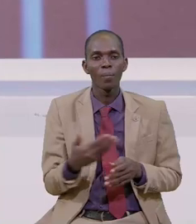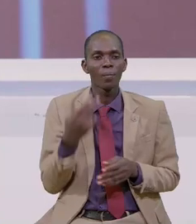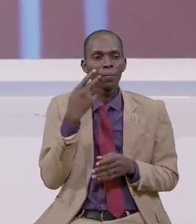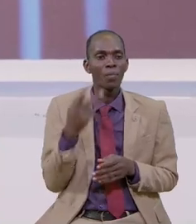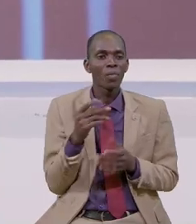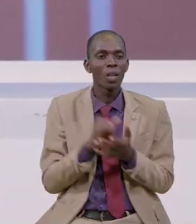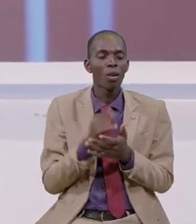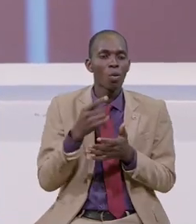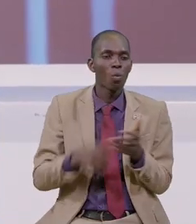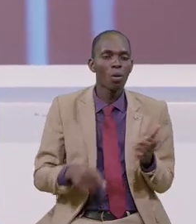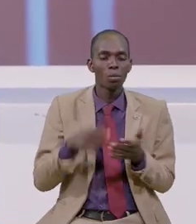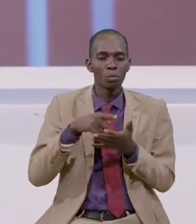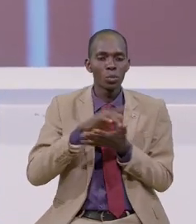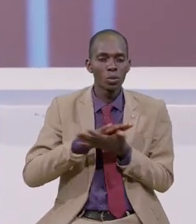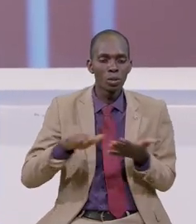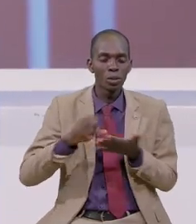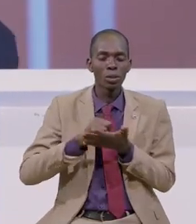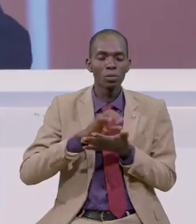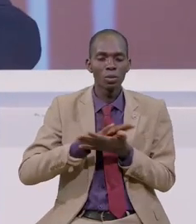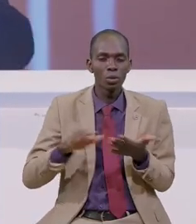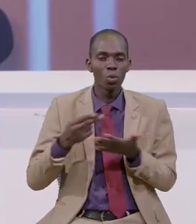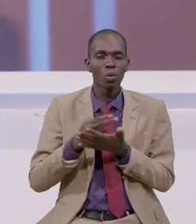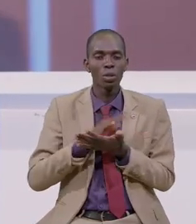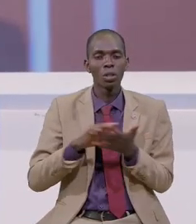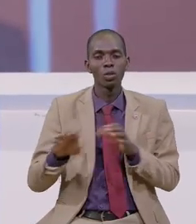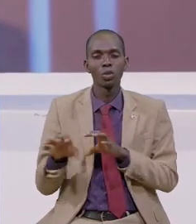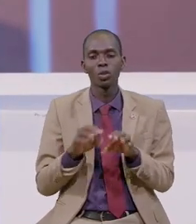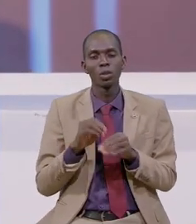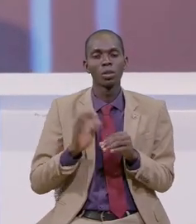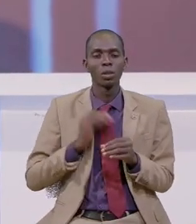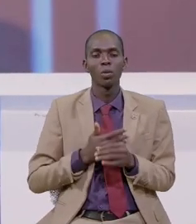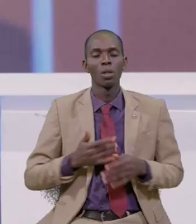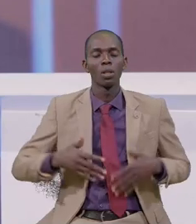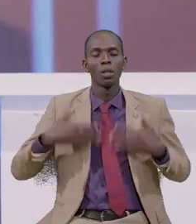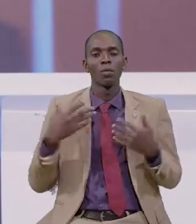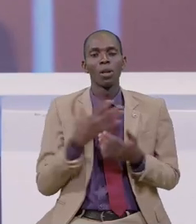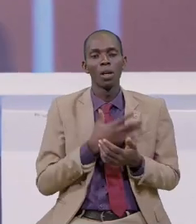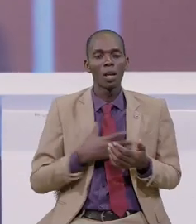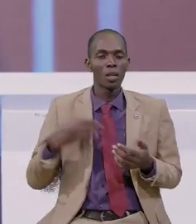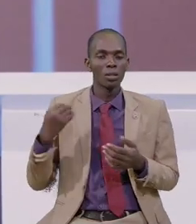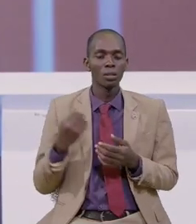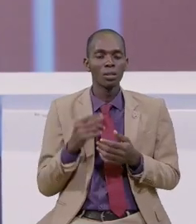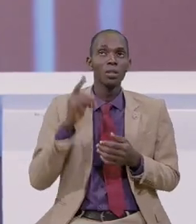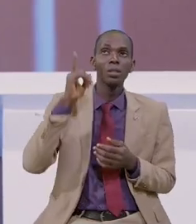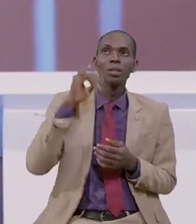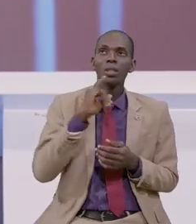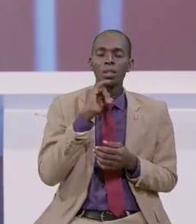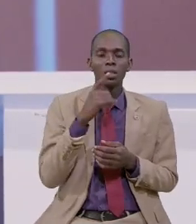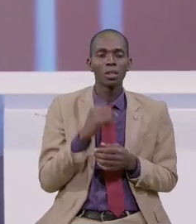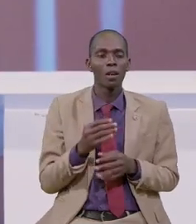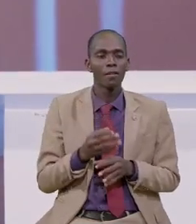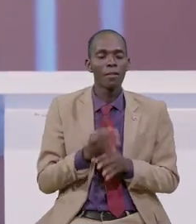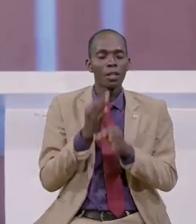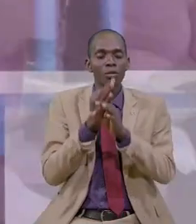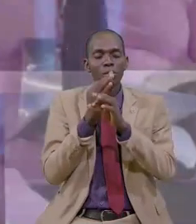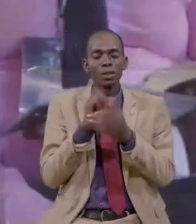la sainteté, c'est ce que cela fait dans nos vies. Et lui est le fidèle sanctificateur.